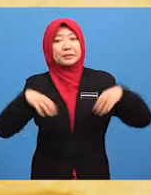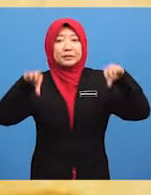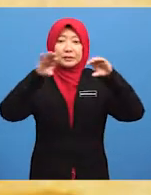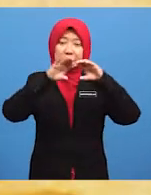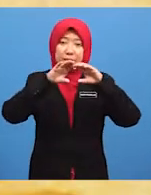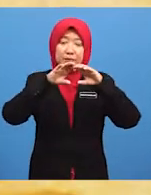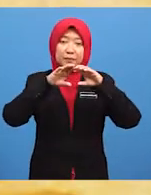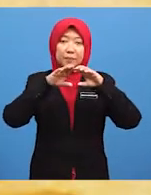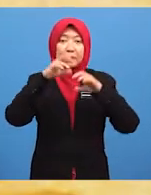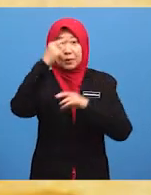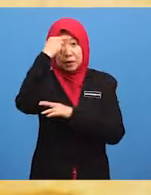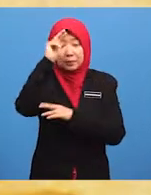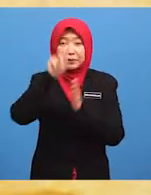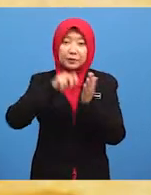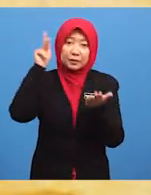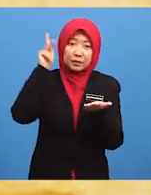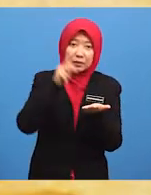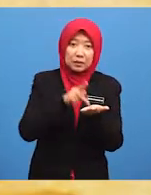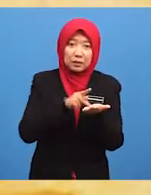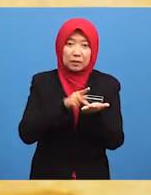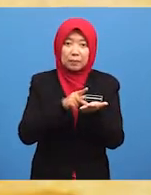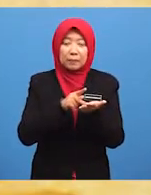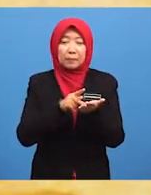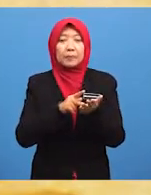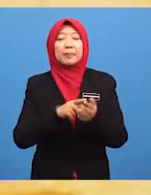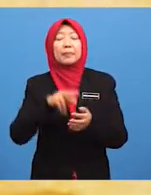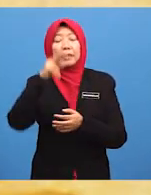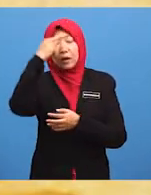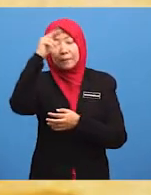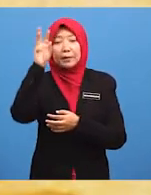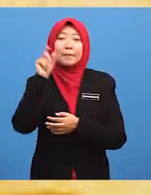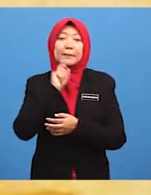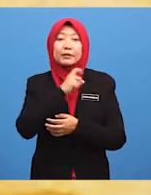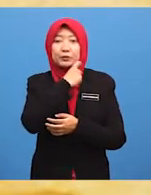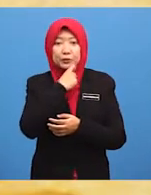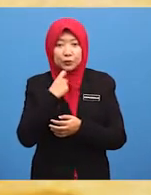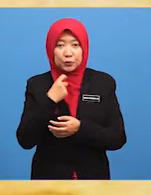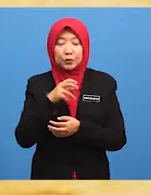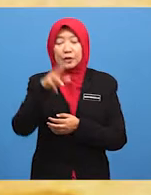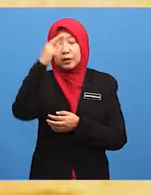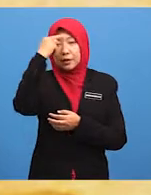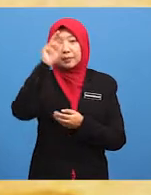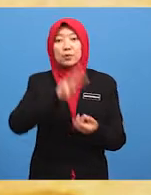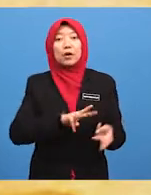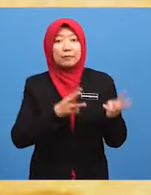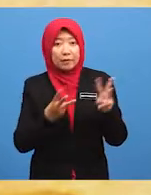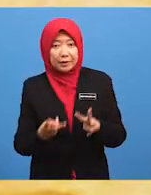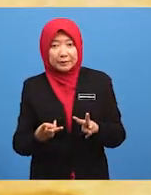Nabi yang terkenal termasuklah hikayat Nabi bercukur, hikayat Nabi